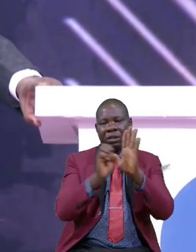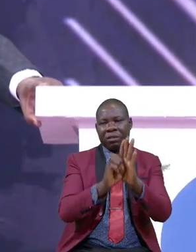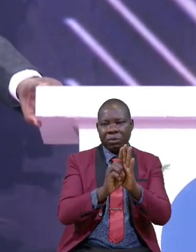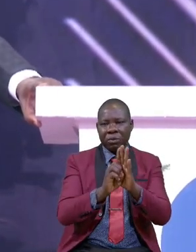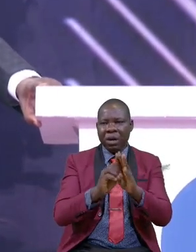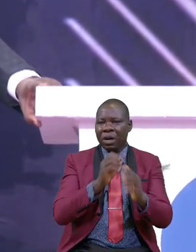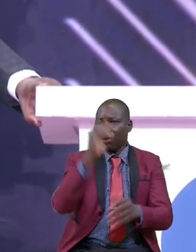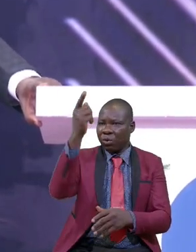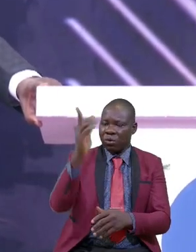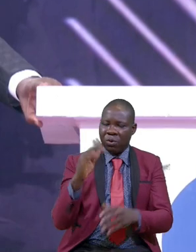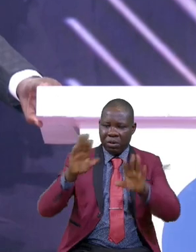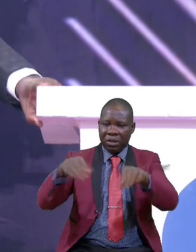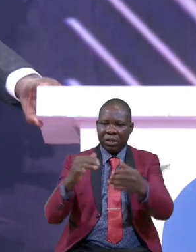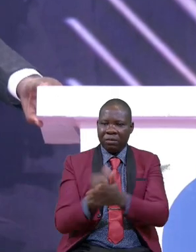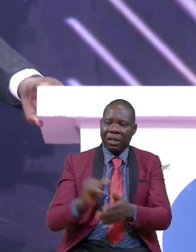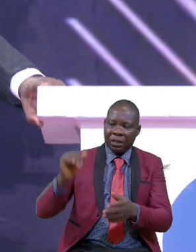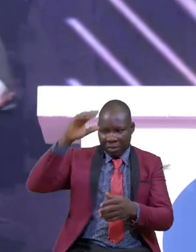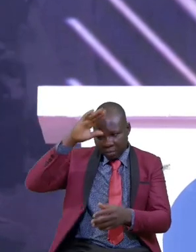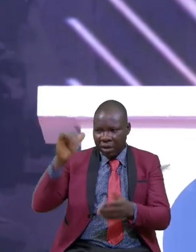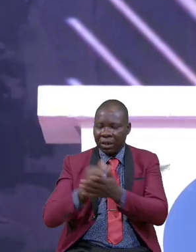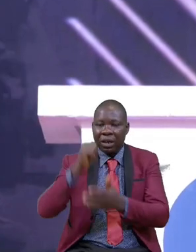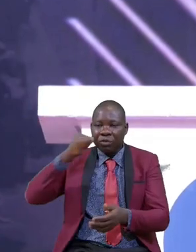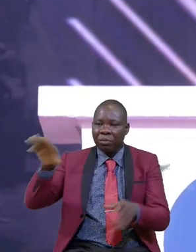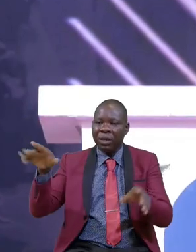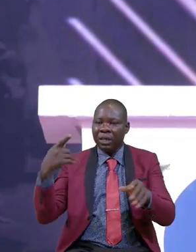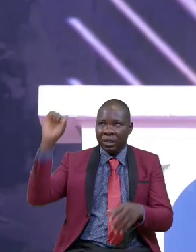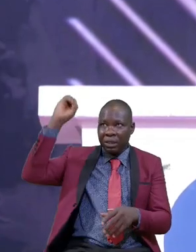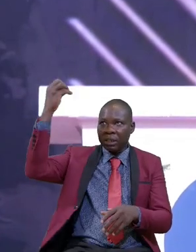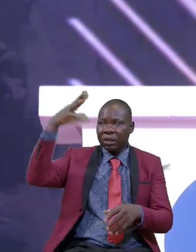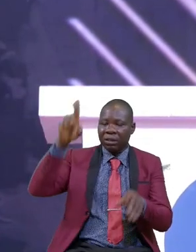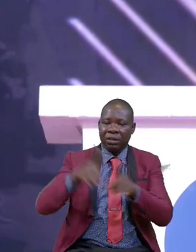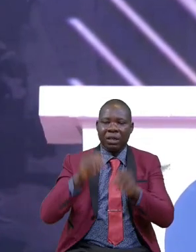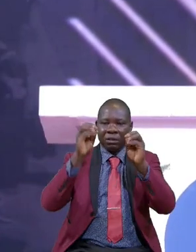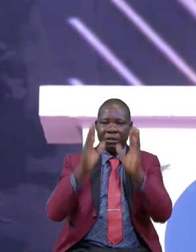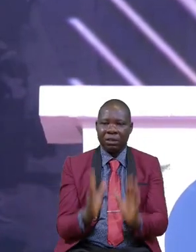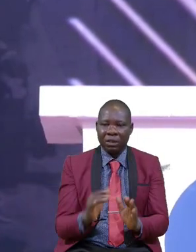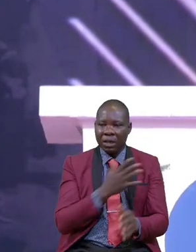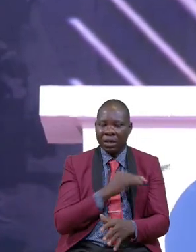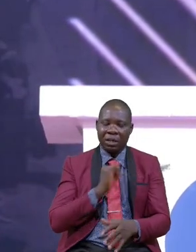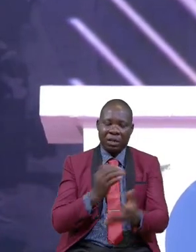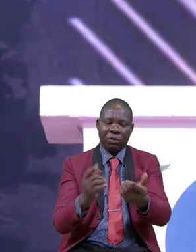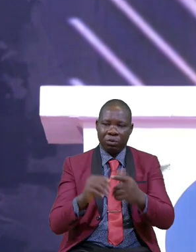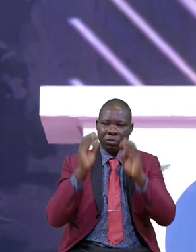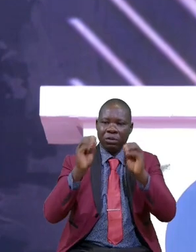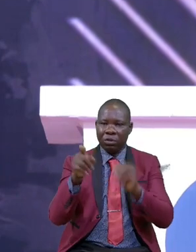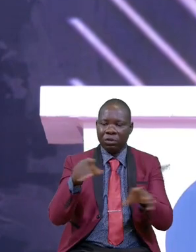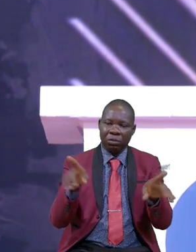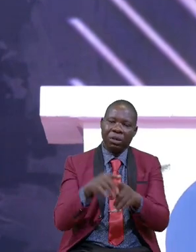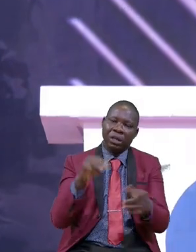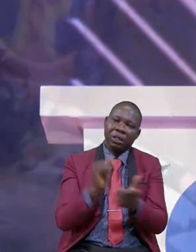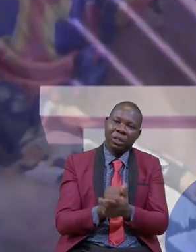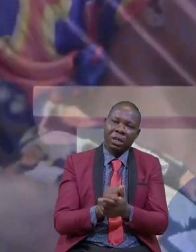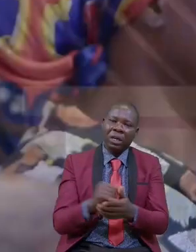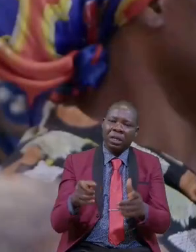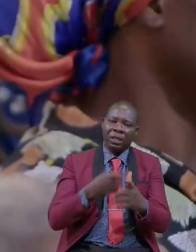homme, the grace femme, as a teacher. And I want to teach like that. Et je vais enseigner comme ça. Et je viens. I'm broken. I'm pleading. Je suis brisé,